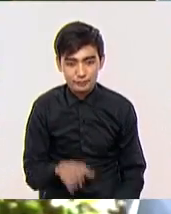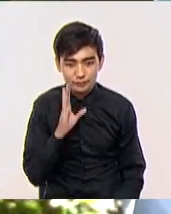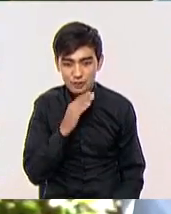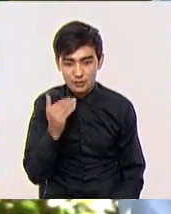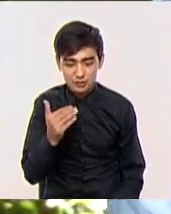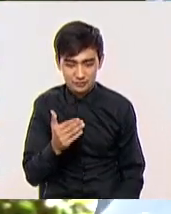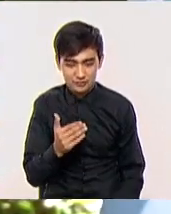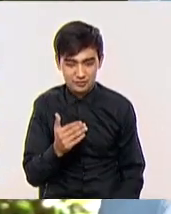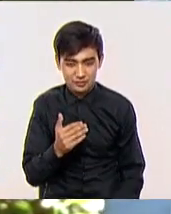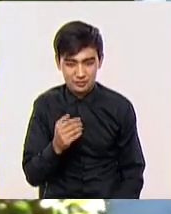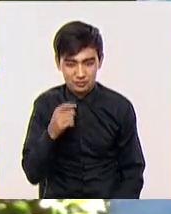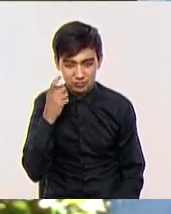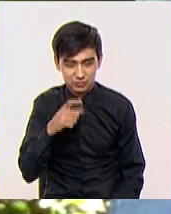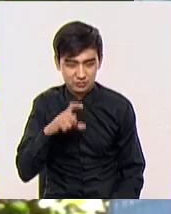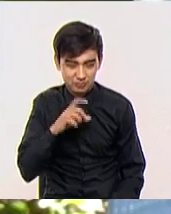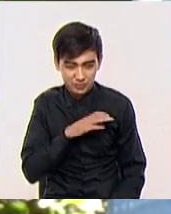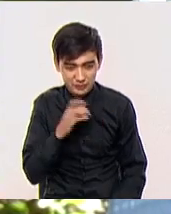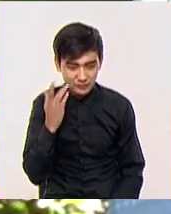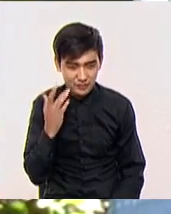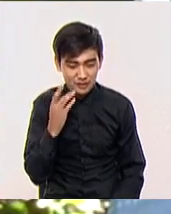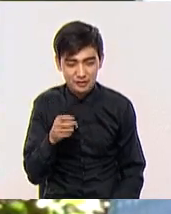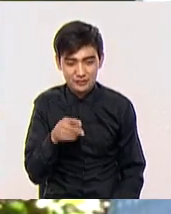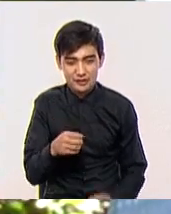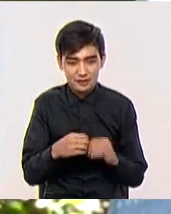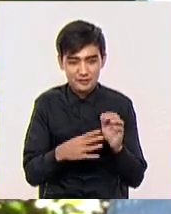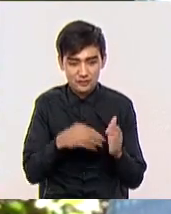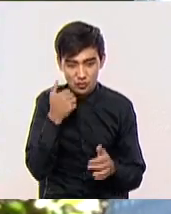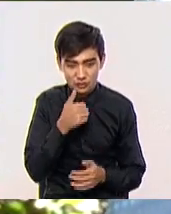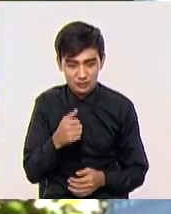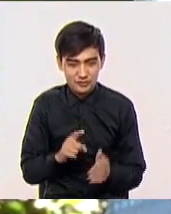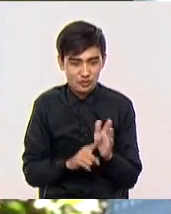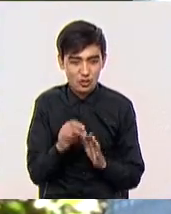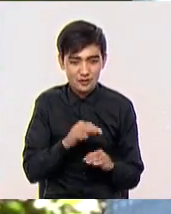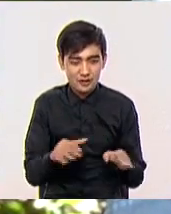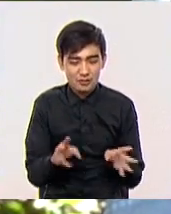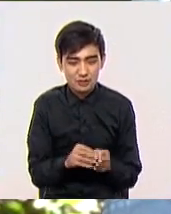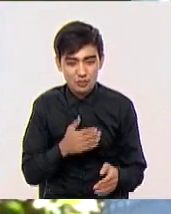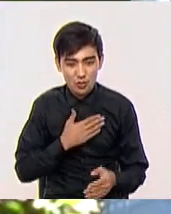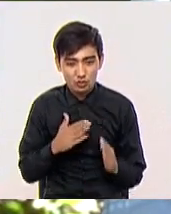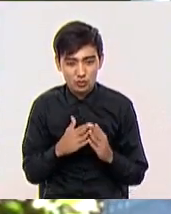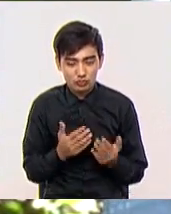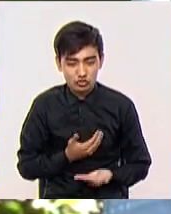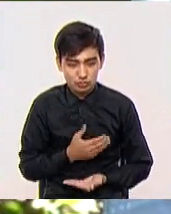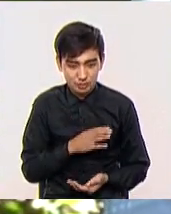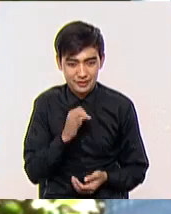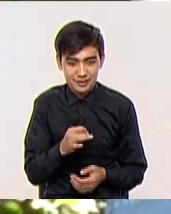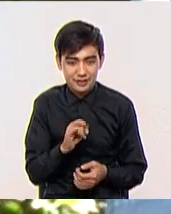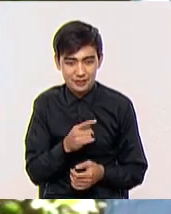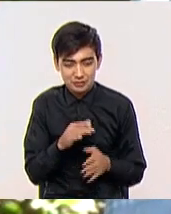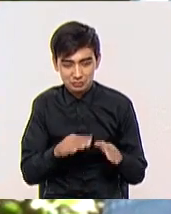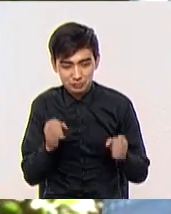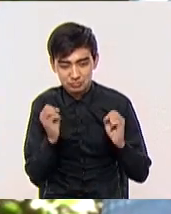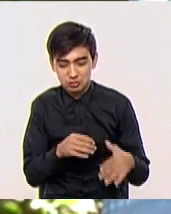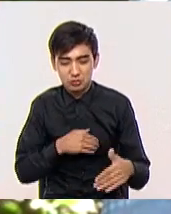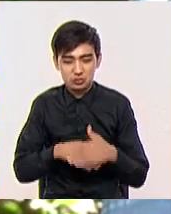их бросила. Бұл балалардың анасы ішімдікке салынып кеткен 2019 жыл алғашында балаларымен бірге менің үйімде тұрды. Кейін балаларын тастап кетіп